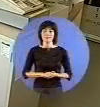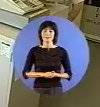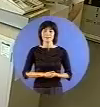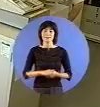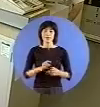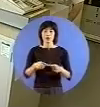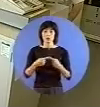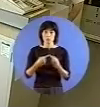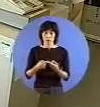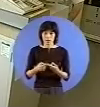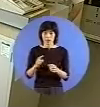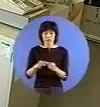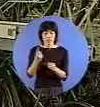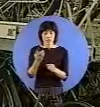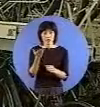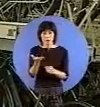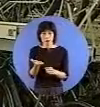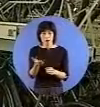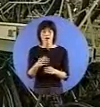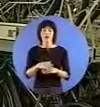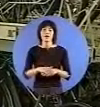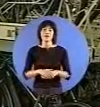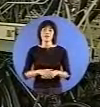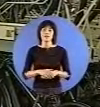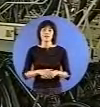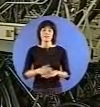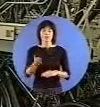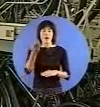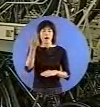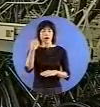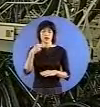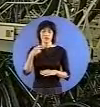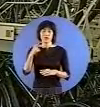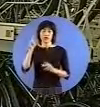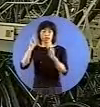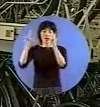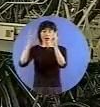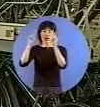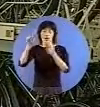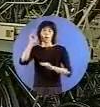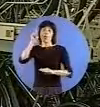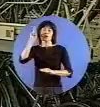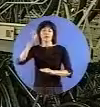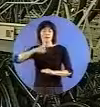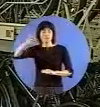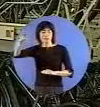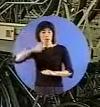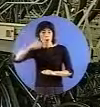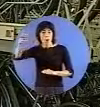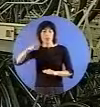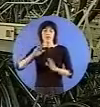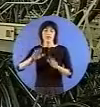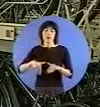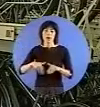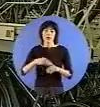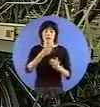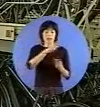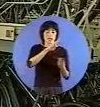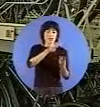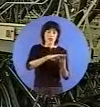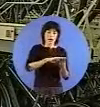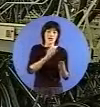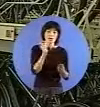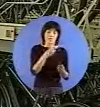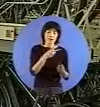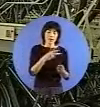入会されたきっかけは、 私大阪の方ですからね、会社がね、で三田の方でちょっと働きたかったから。